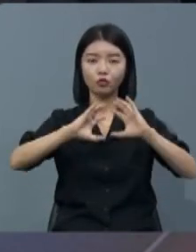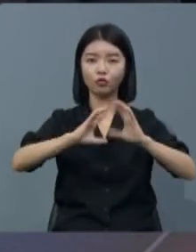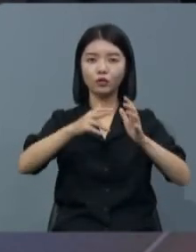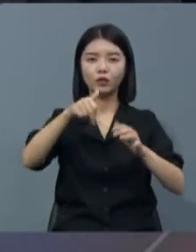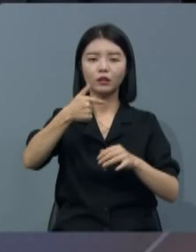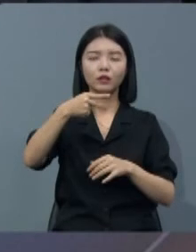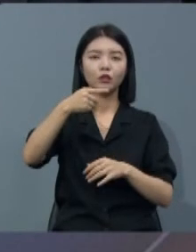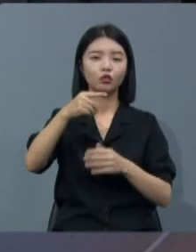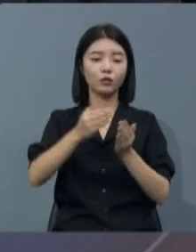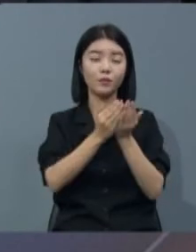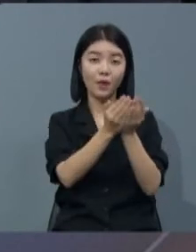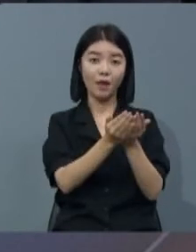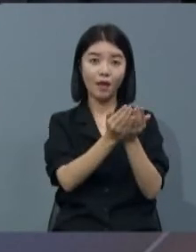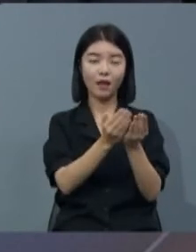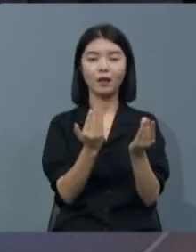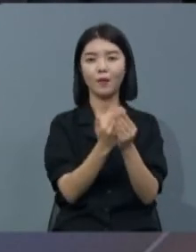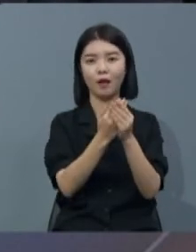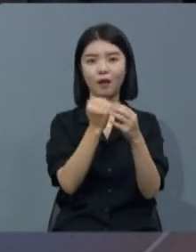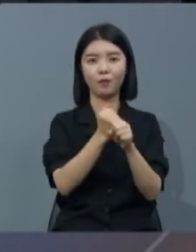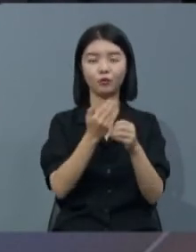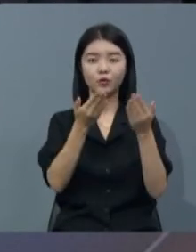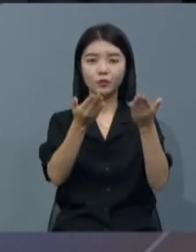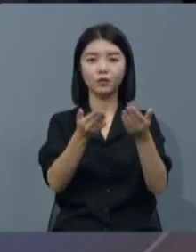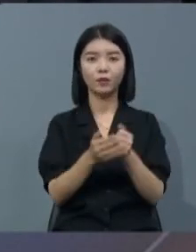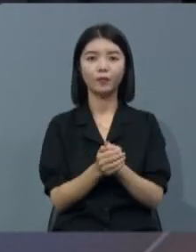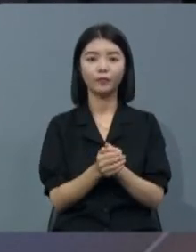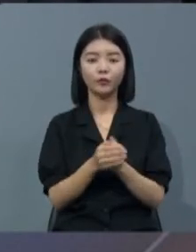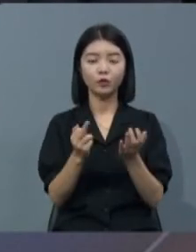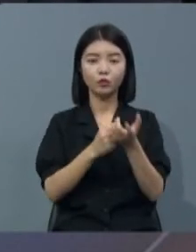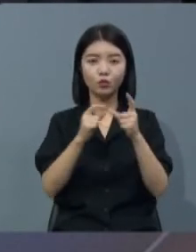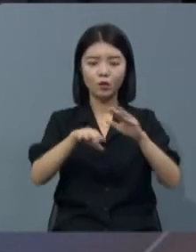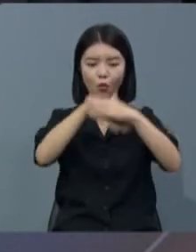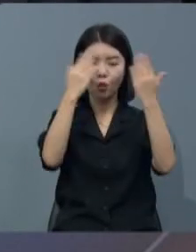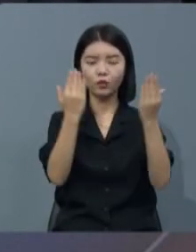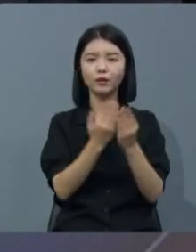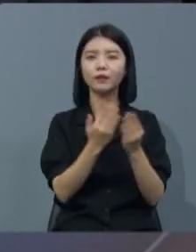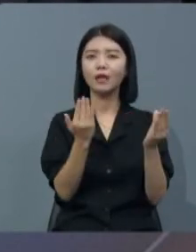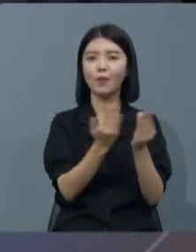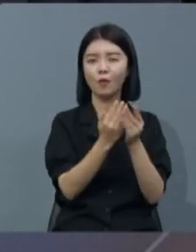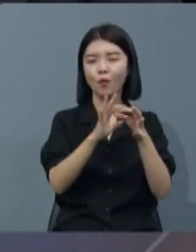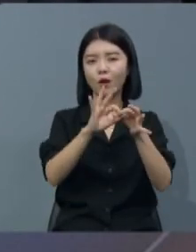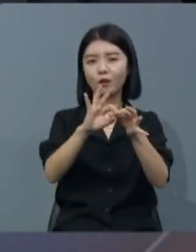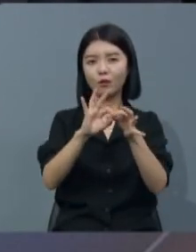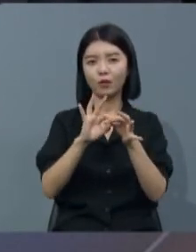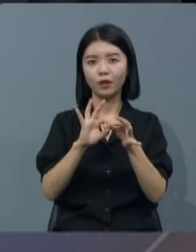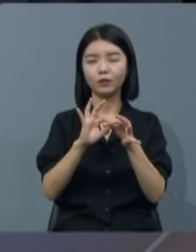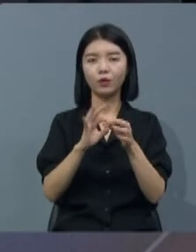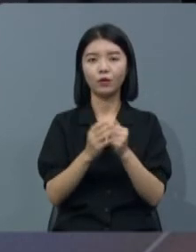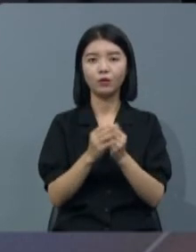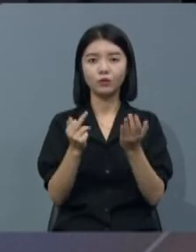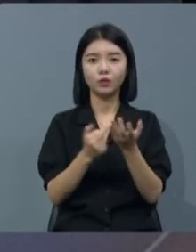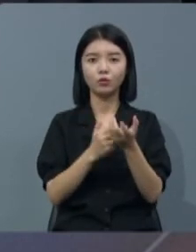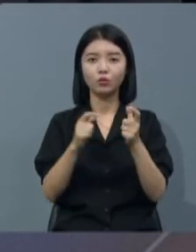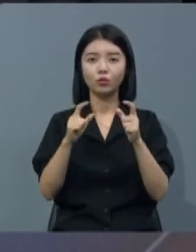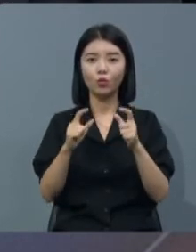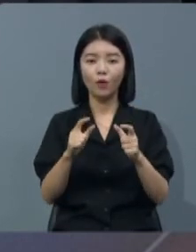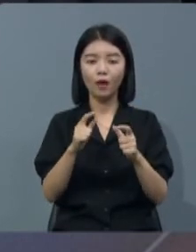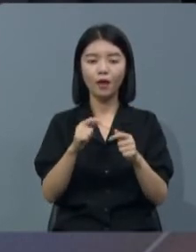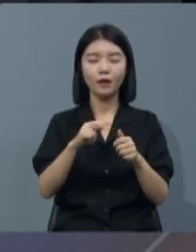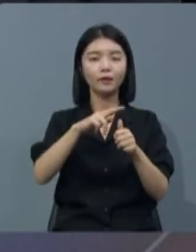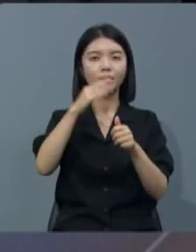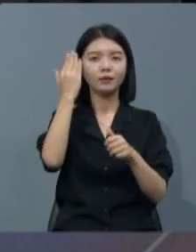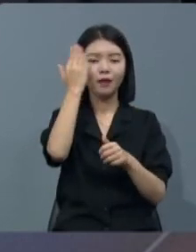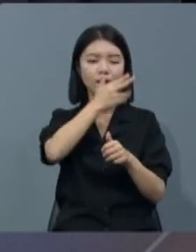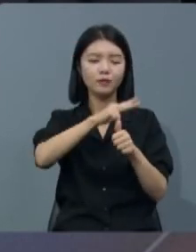거점 항만으로 개발하겠습니다. 그리고 이런 제주의 모든 개발과 관련해서 제주의 천혜의 자연